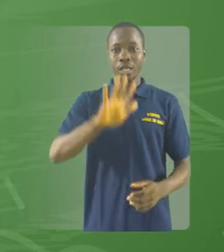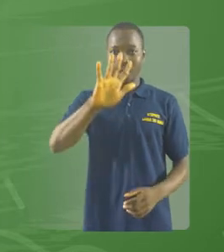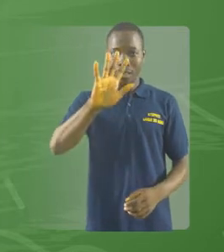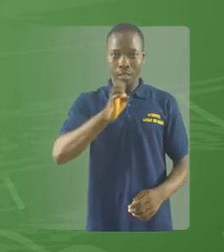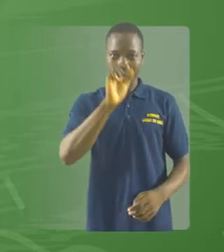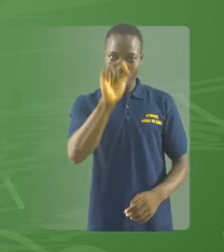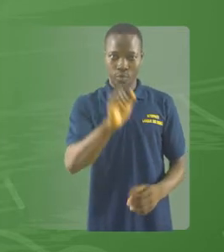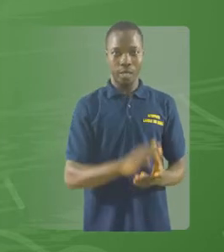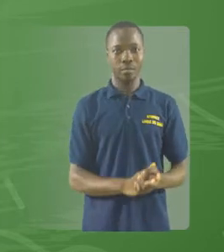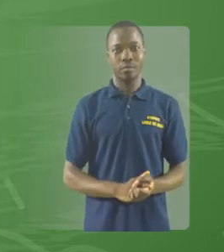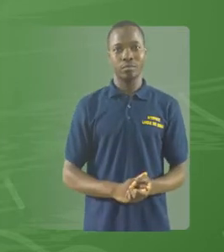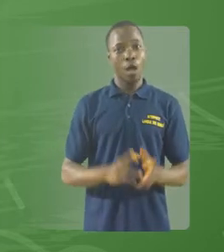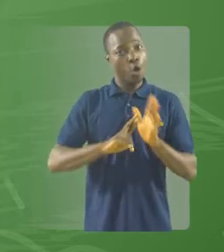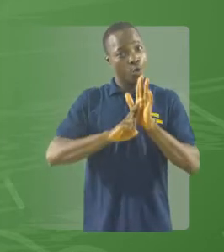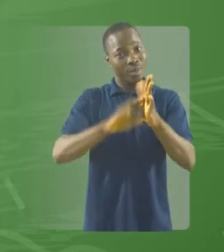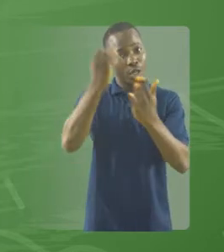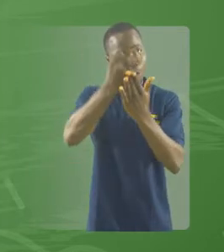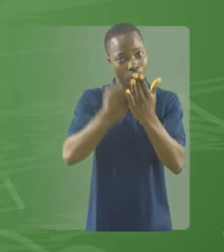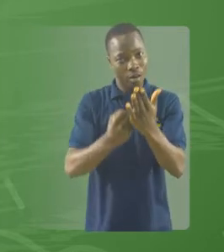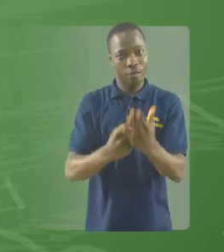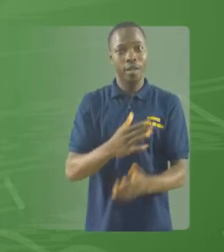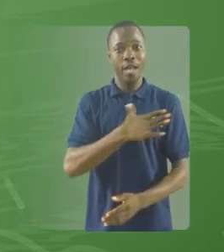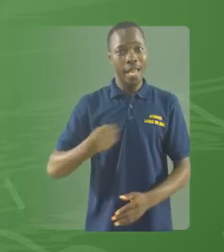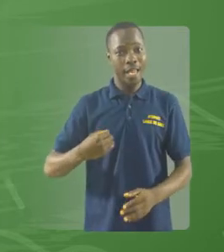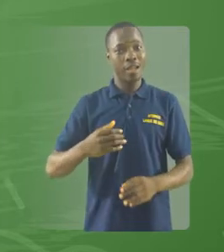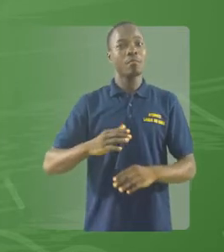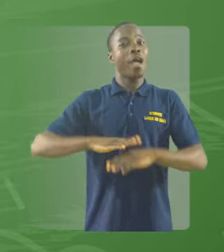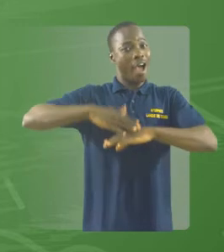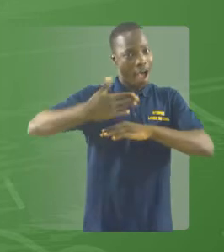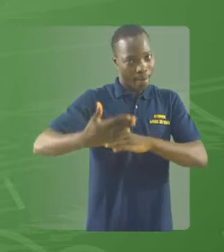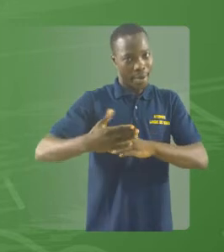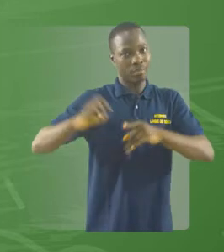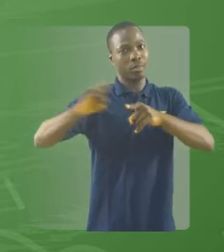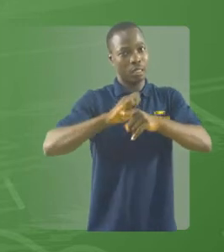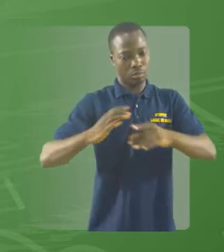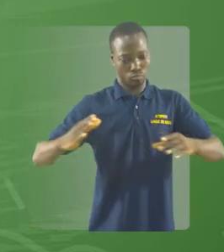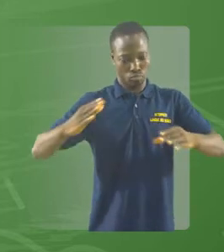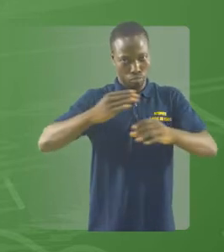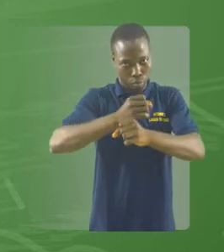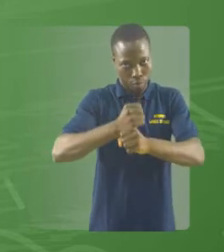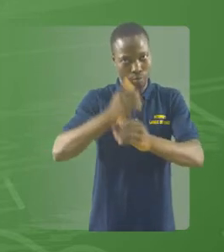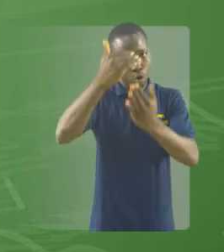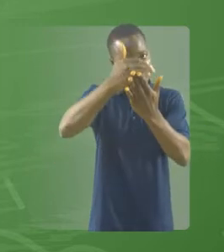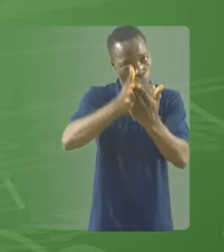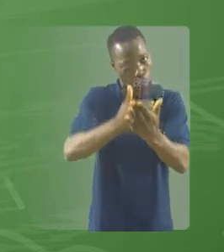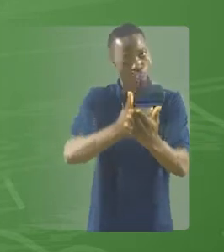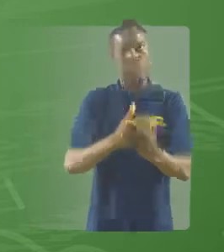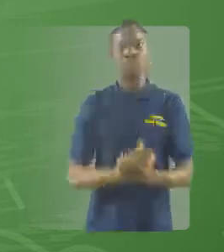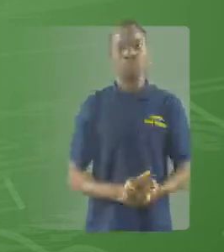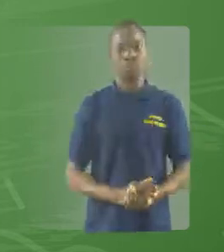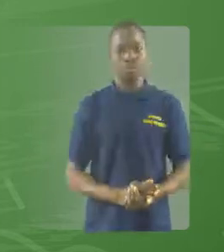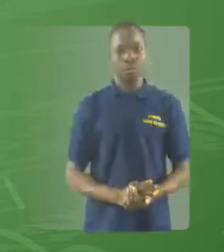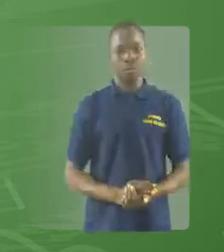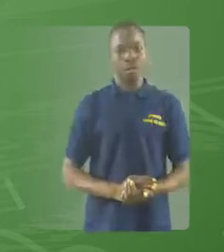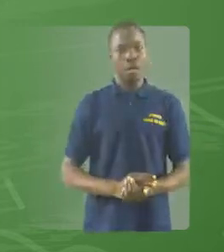5, représentation graphique. Et enfin, nous allons traiter un exercice de synthèse. En